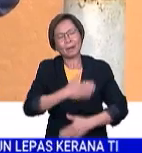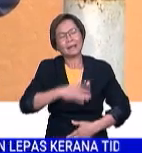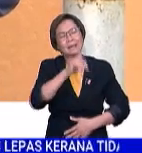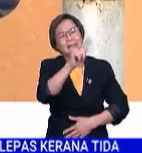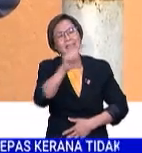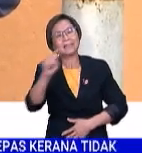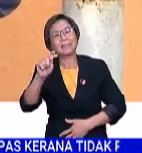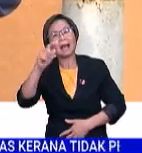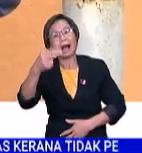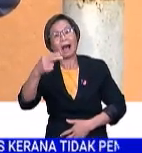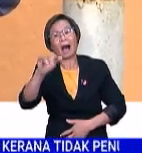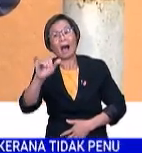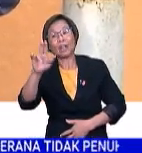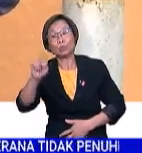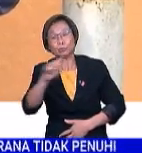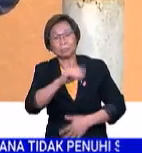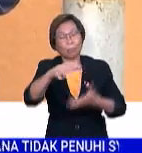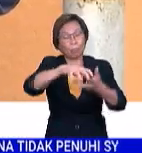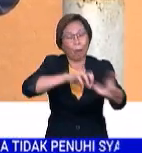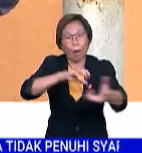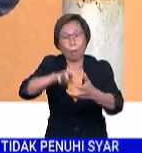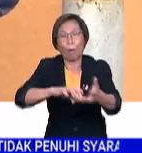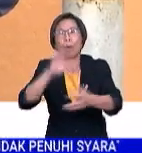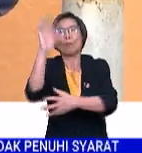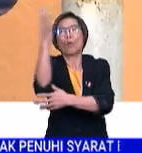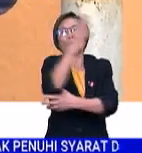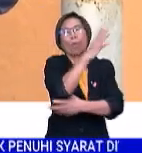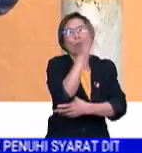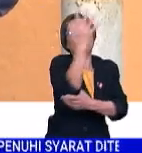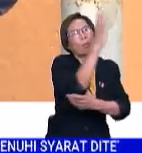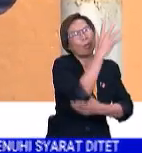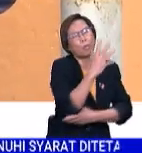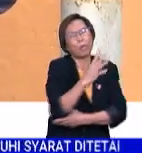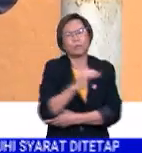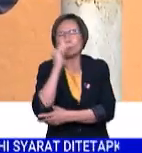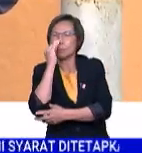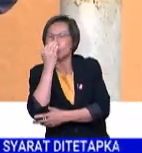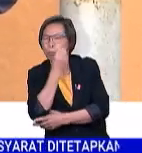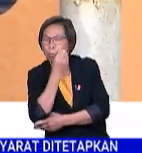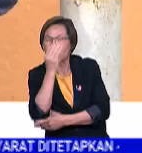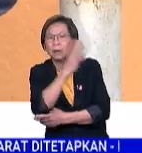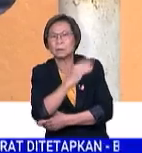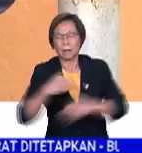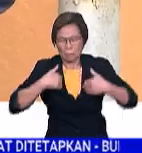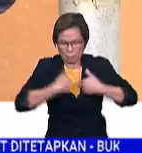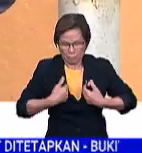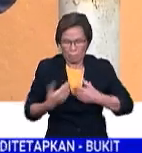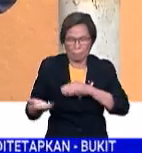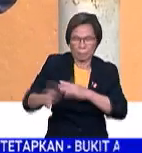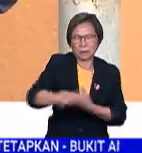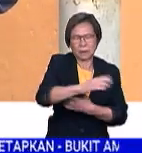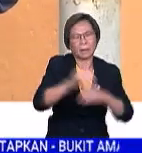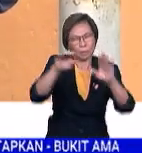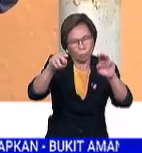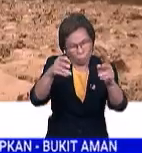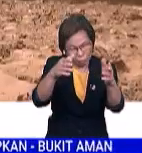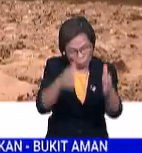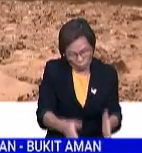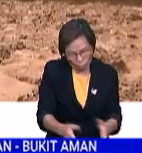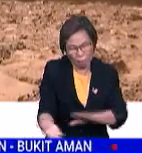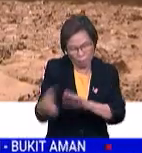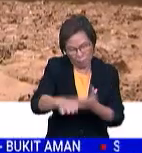ini. Selain memusnahkan flora fauna, malah meragut nyawa manusia.